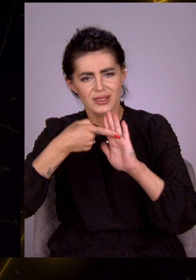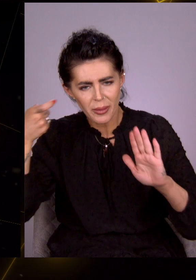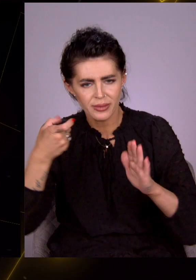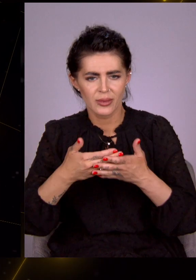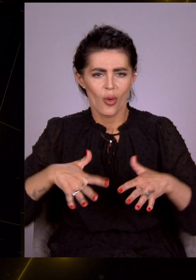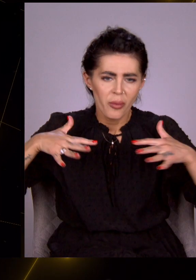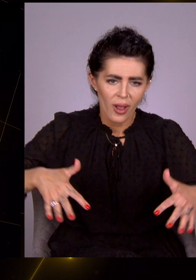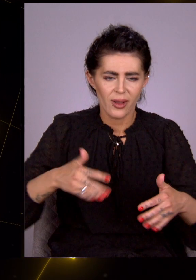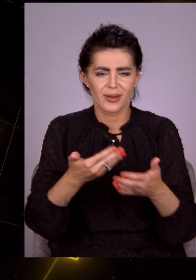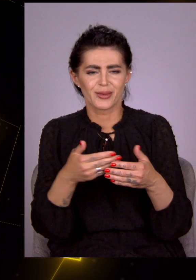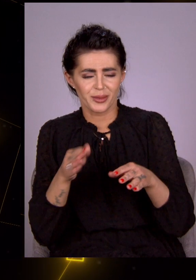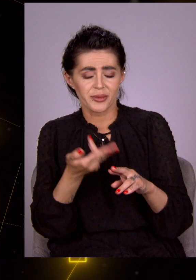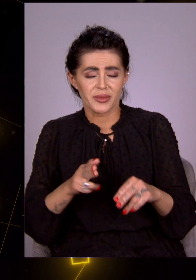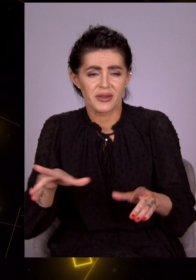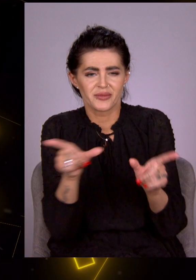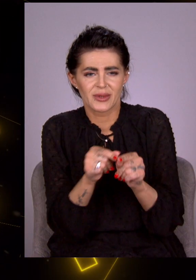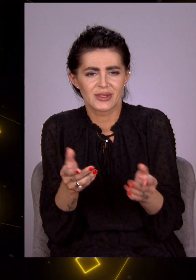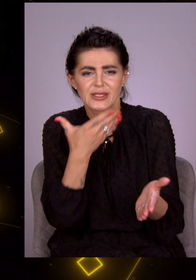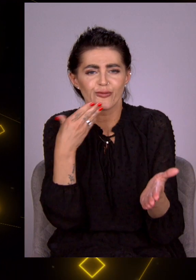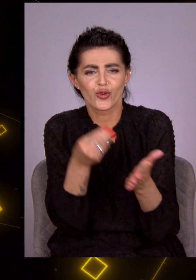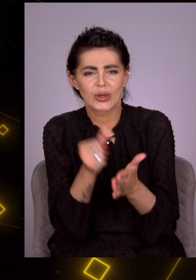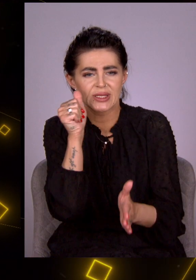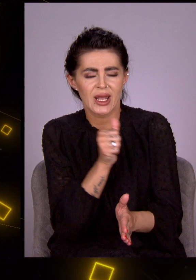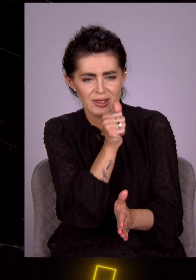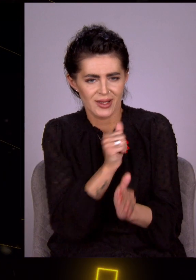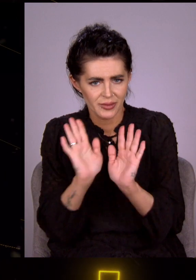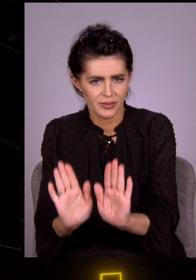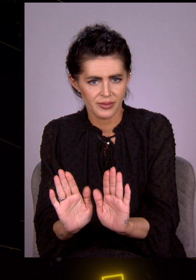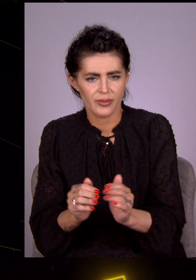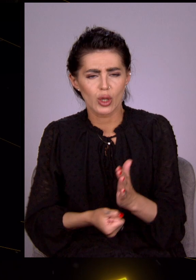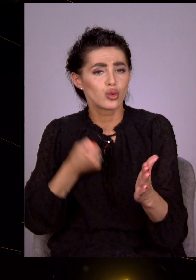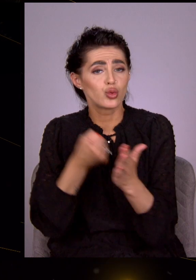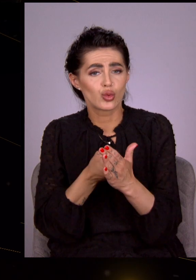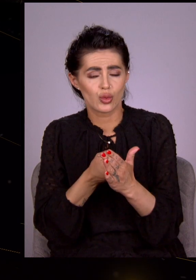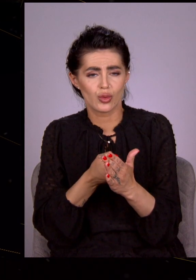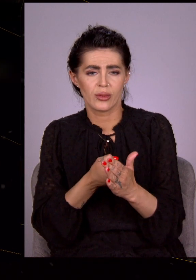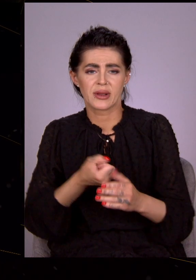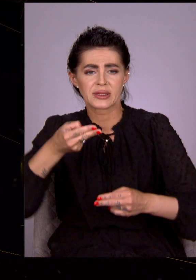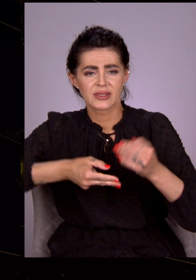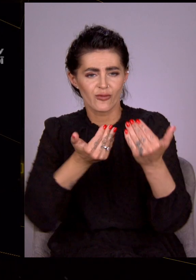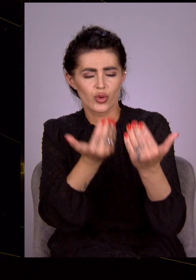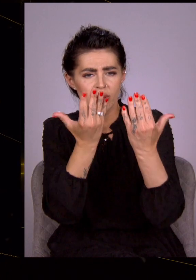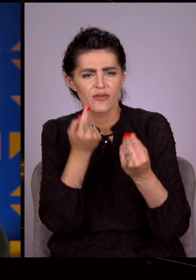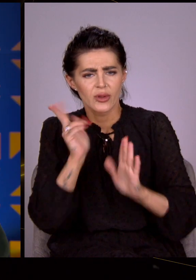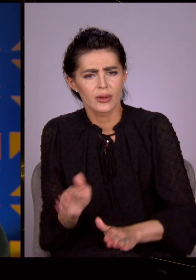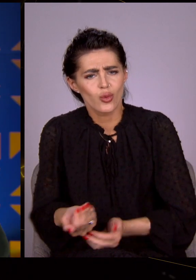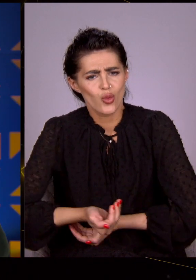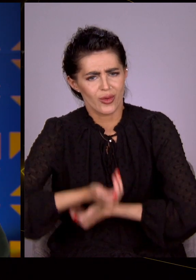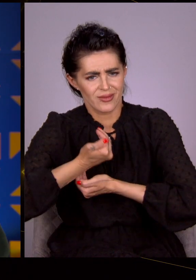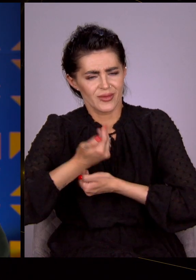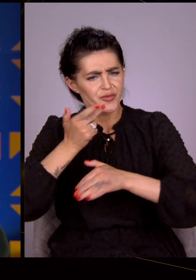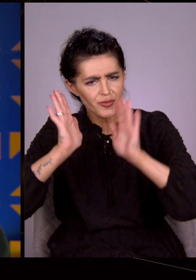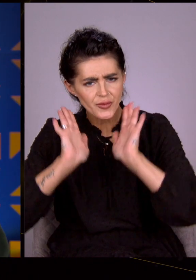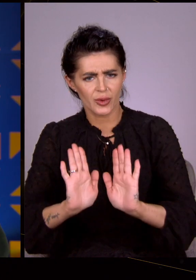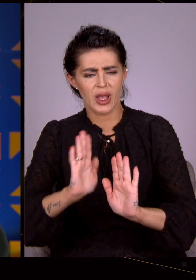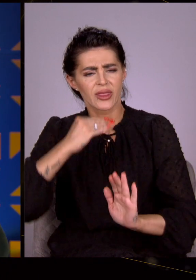закривають. Ну, тобто, в них свої секретики. До кінця його днів вона завжди в нього на руках була. Вона була